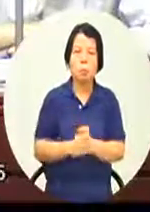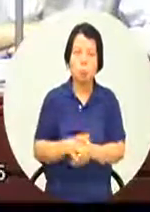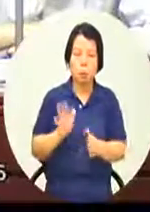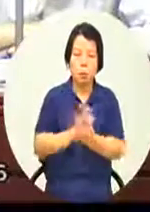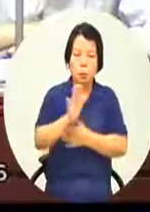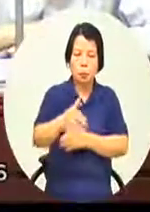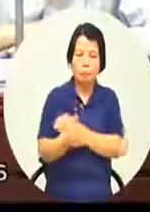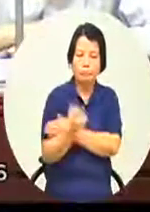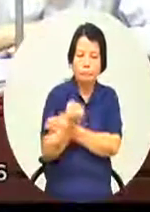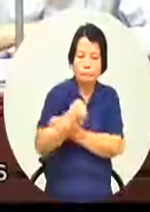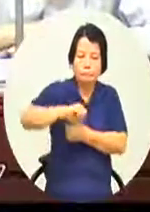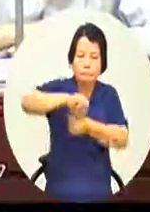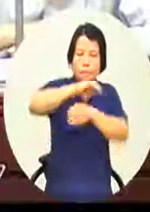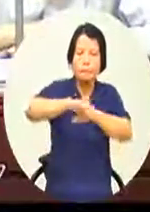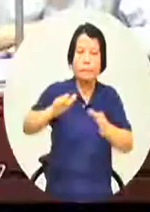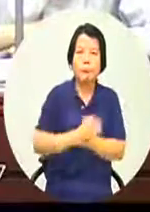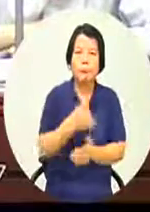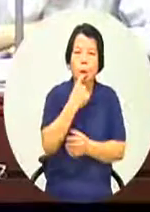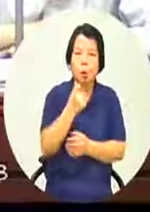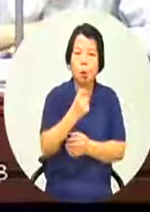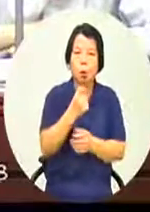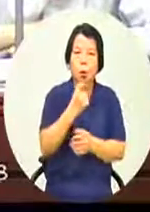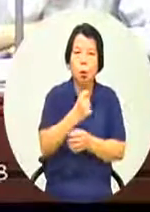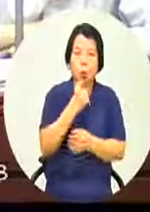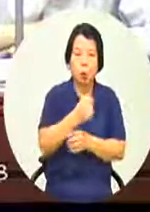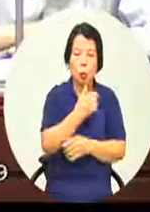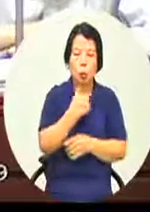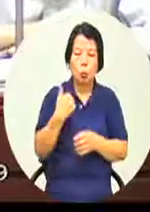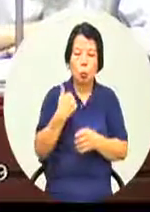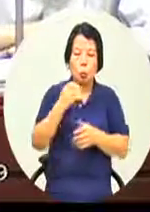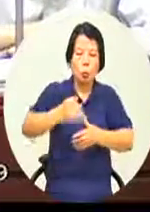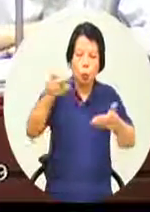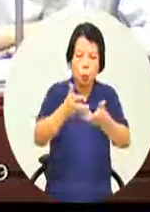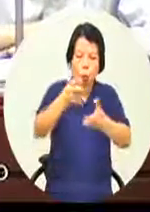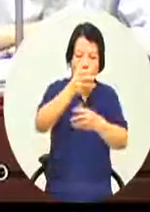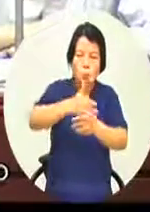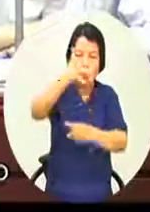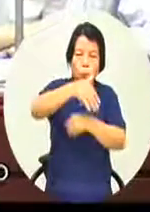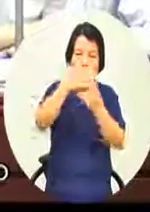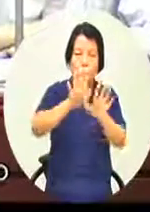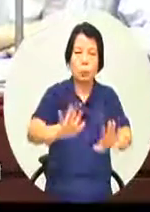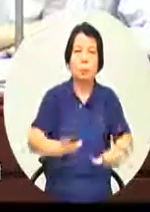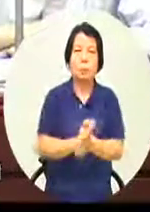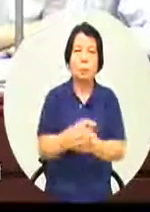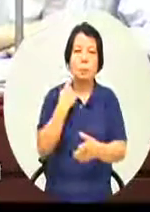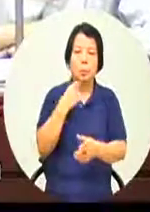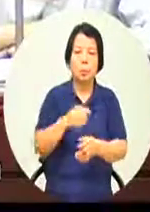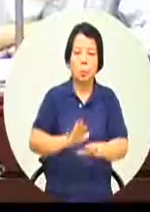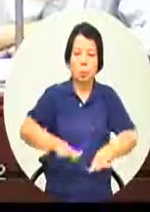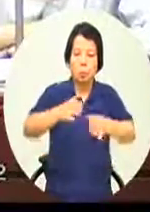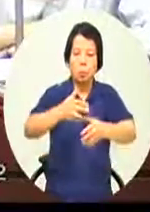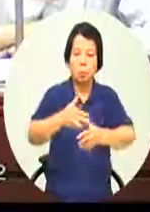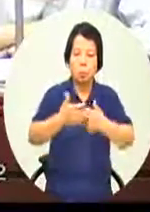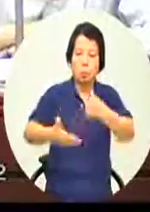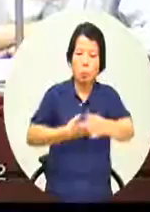前有的这个绿建筑可以提供的这个滞洪量纳到我们的整个目前在做滞洪的管控里